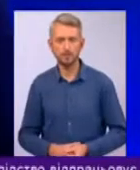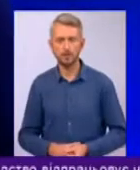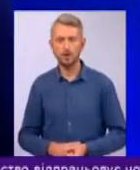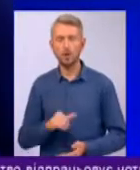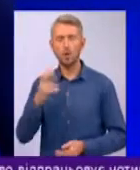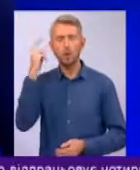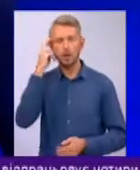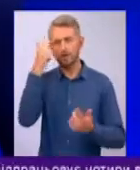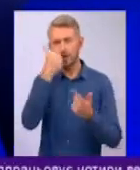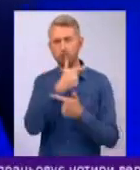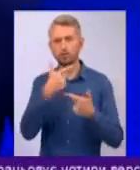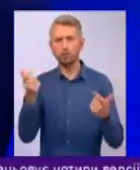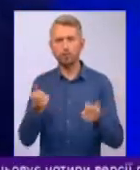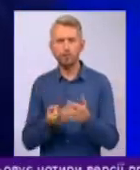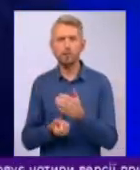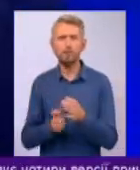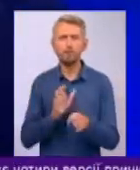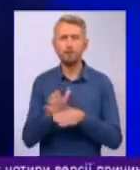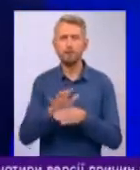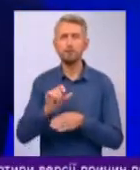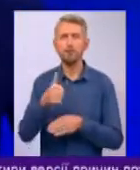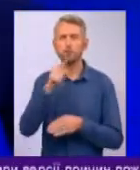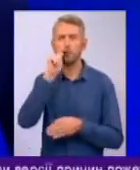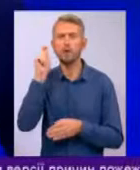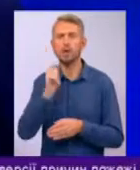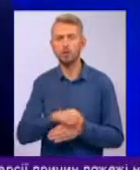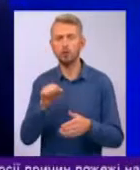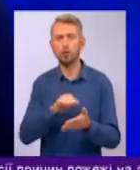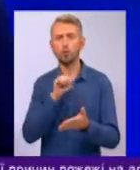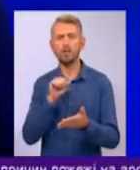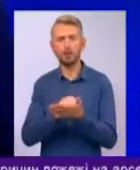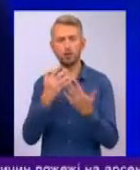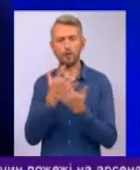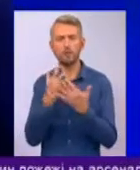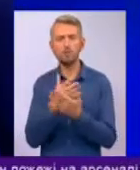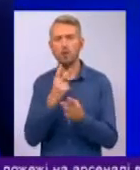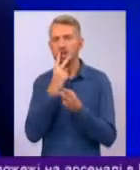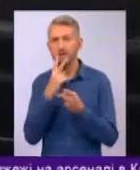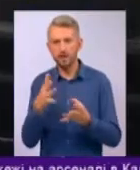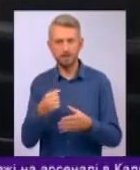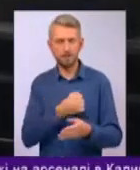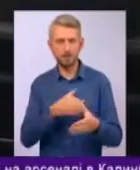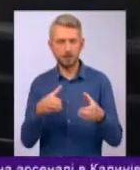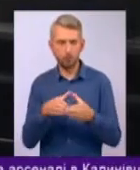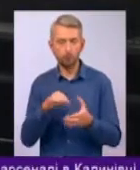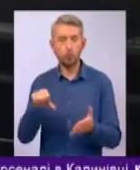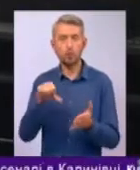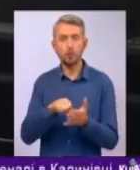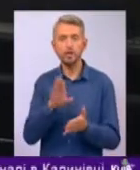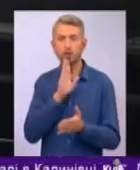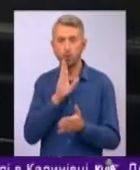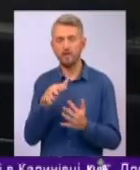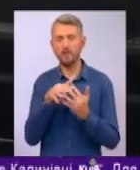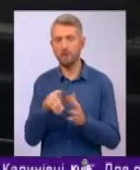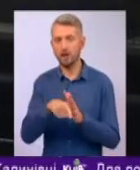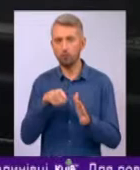У Києві анонсували вихід першого в Україні документального фільму «Невидимий батальйон» про участь жінок у війні на Донбасі. Це